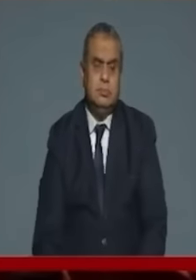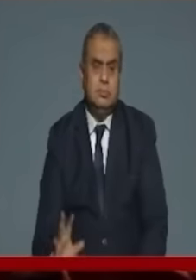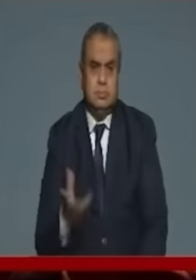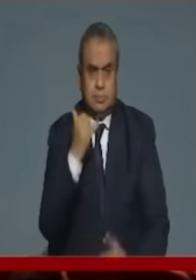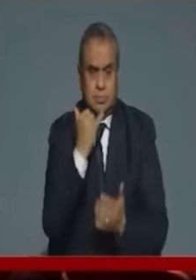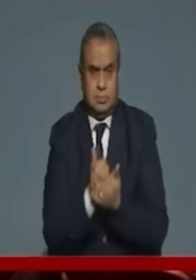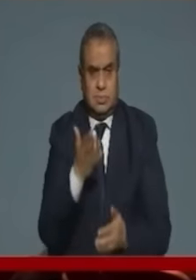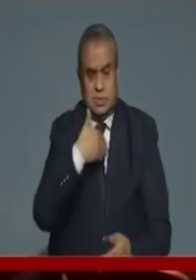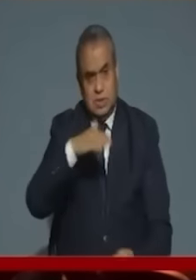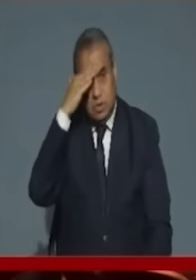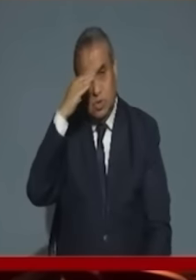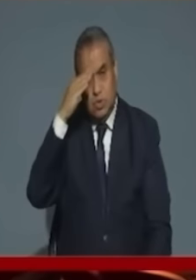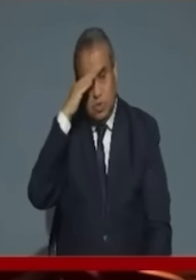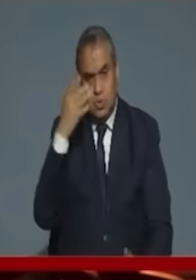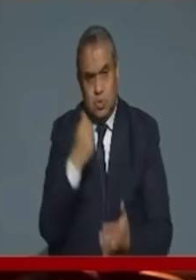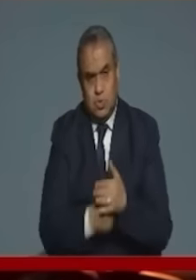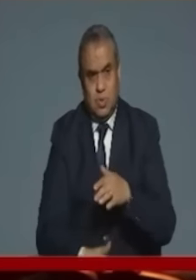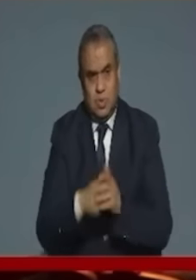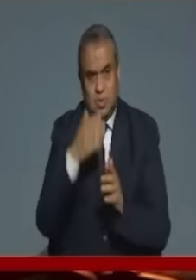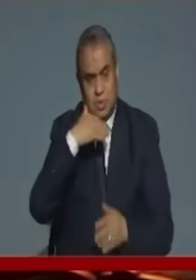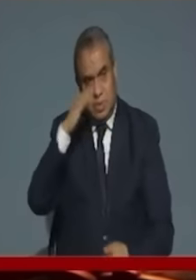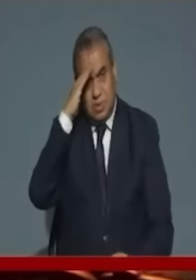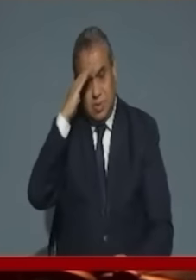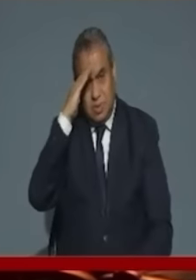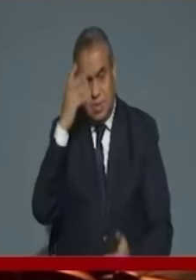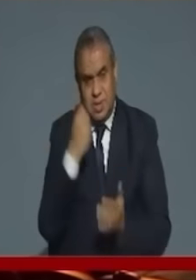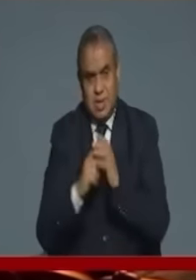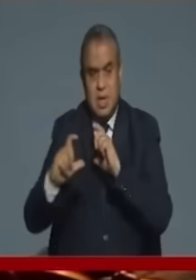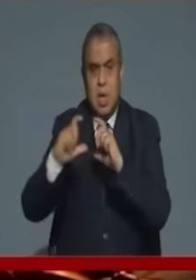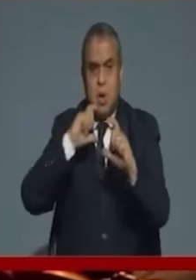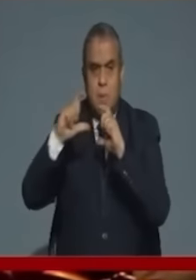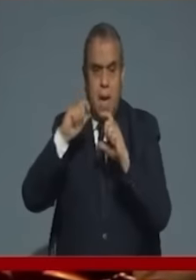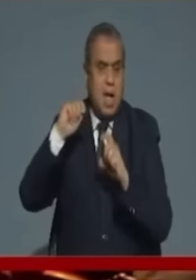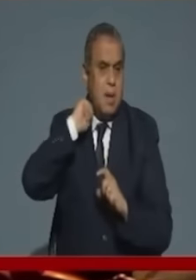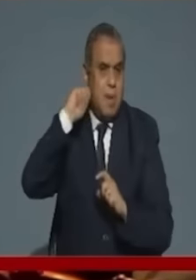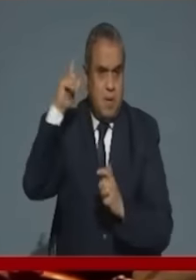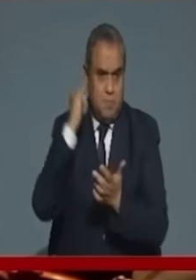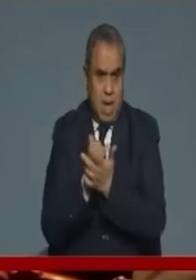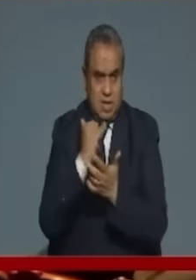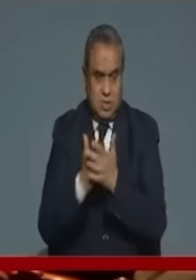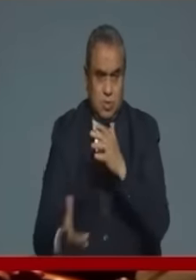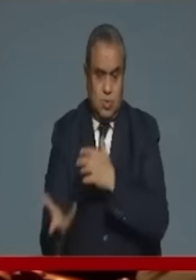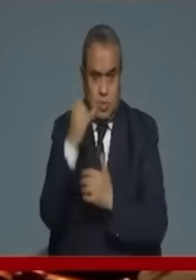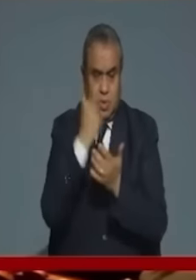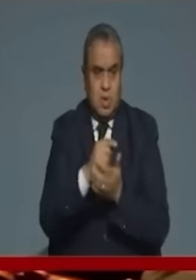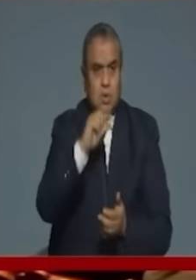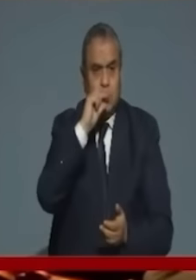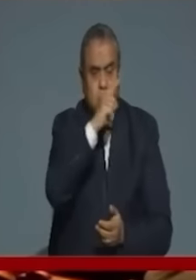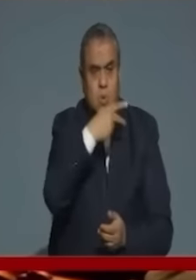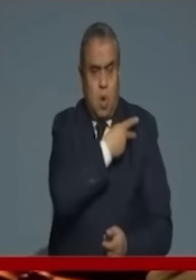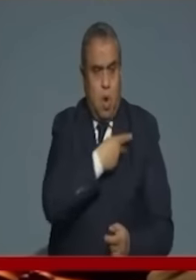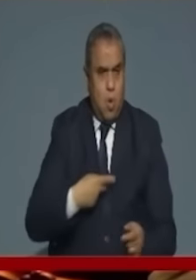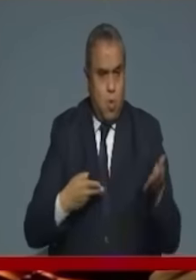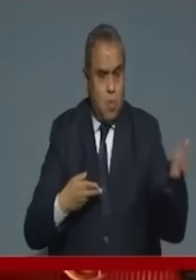فاتفضل. متشكرين. متشكرين المحافظ البنك المركزي والدكتور مصطفى والحكومه